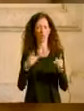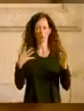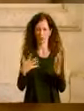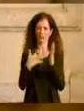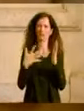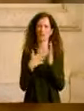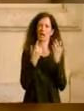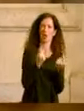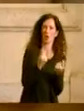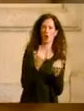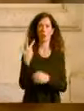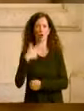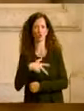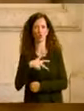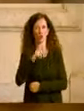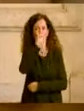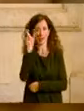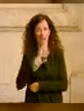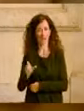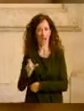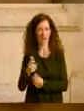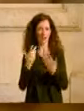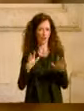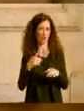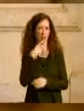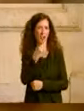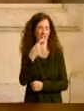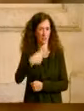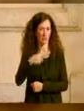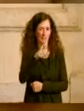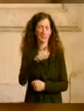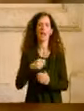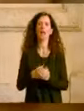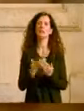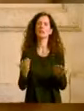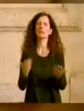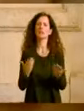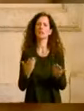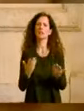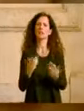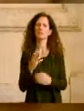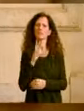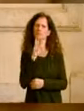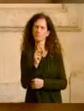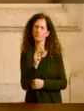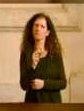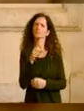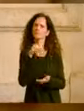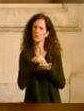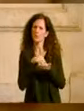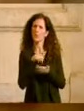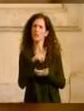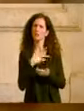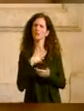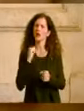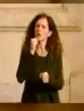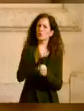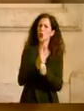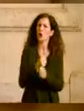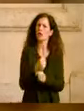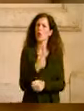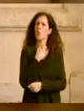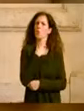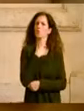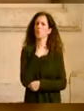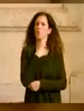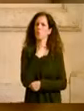come lei ha rimarcato, storie di usura che vedono minacciati i nostri concittadini,